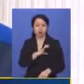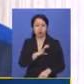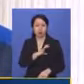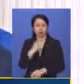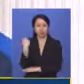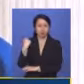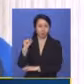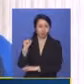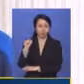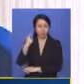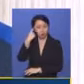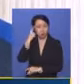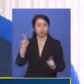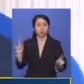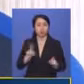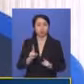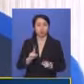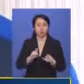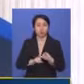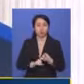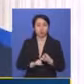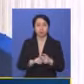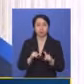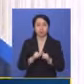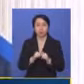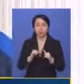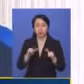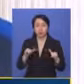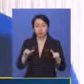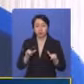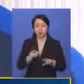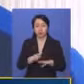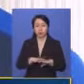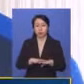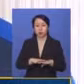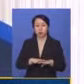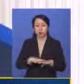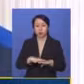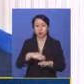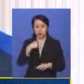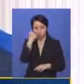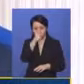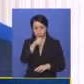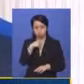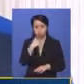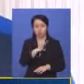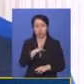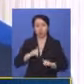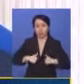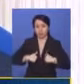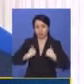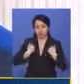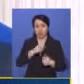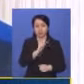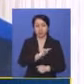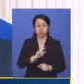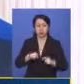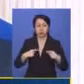считаю, в связи с пандемией, конечно, тяжелый год. Но мы старались, работали не только я и другие